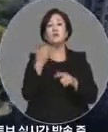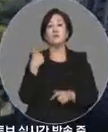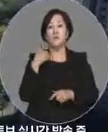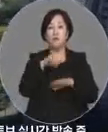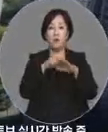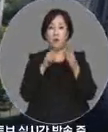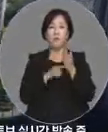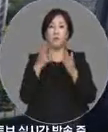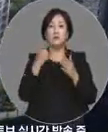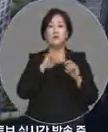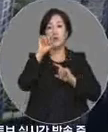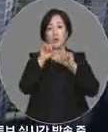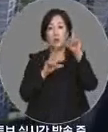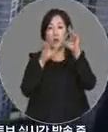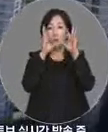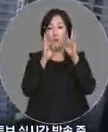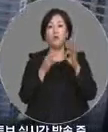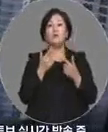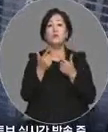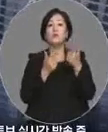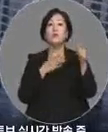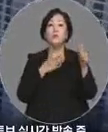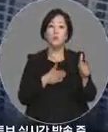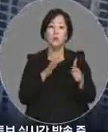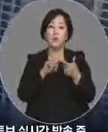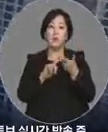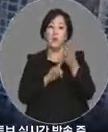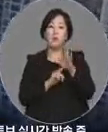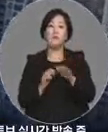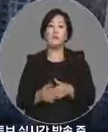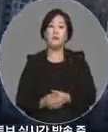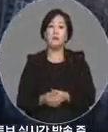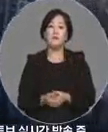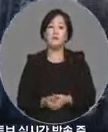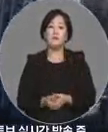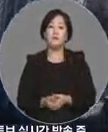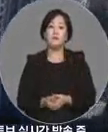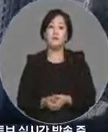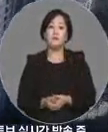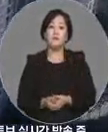시장 흐름을 지켜볼 필요가 있다고 조언하고 있습니다. UBC 뉴스 김진구입니다.